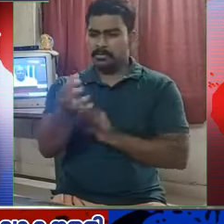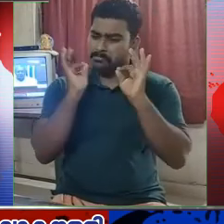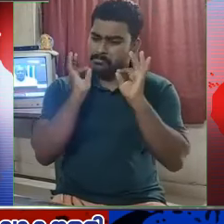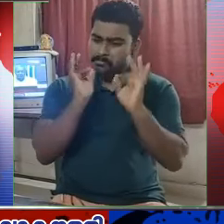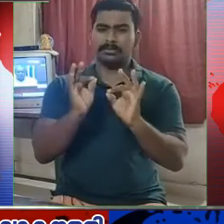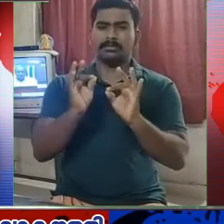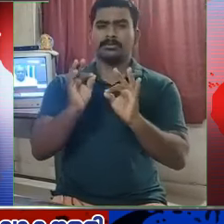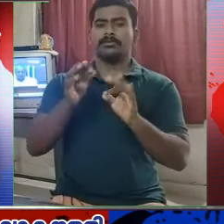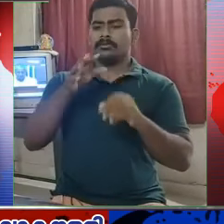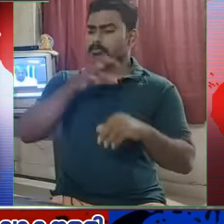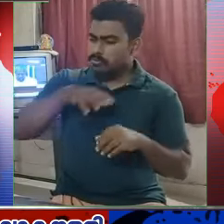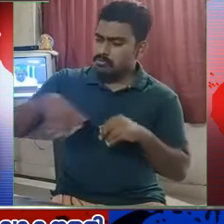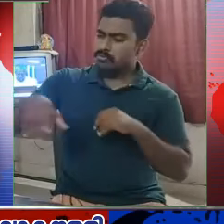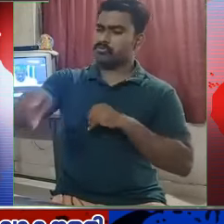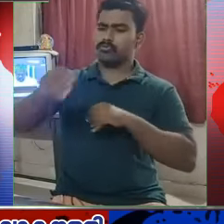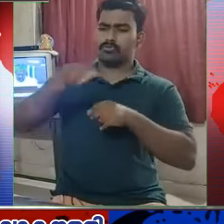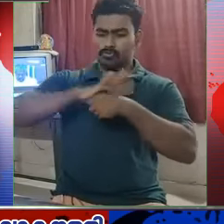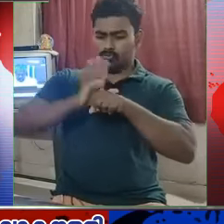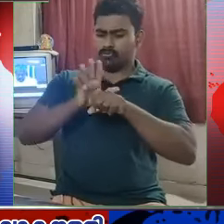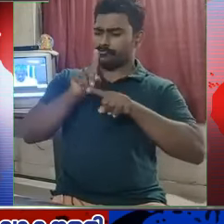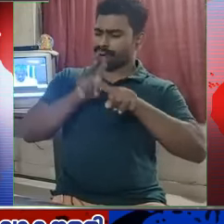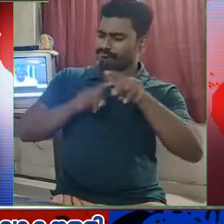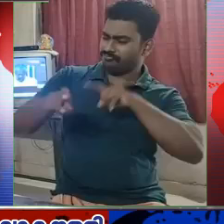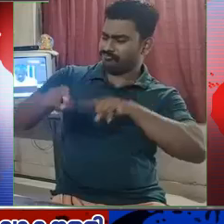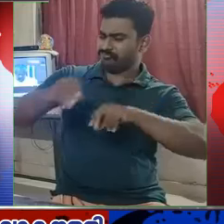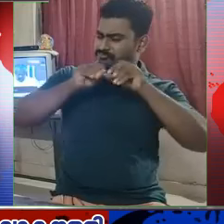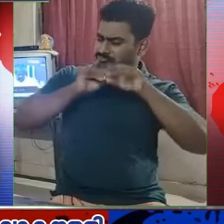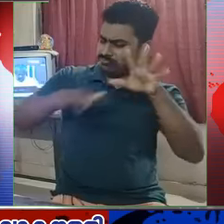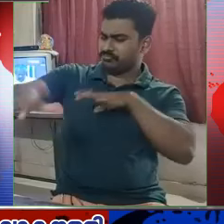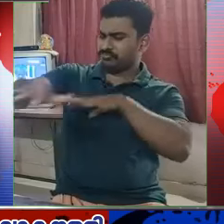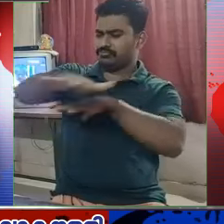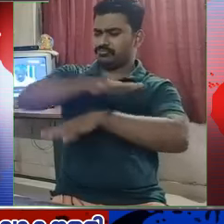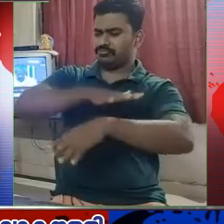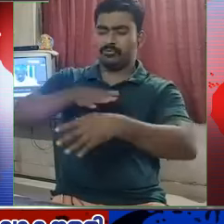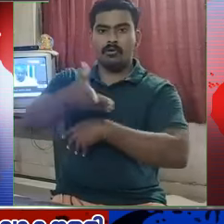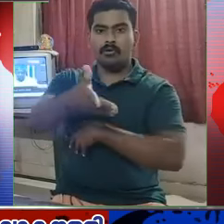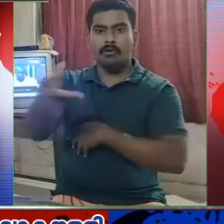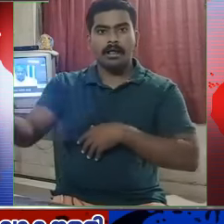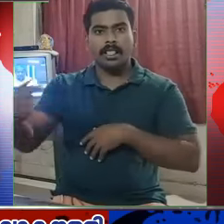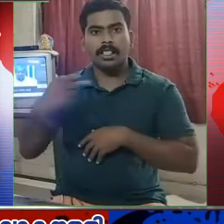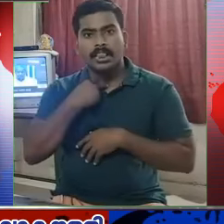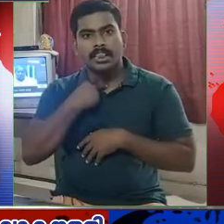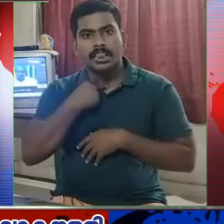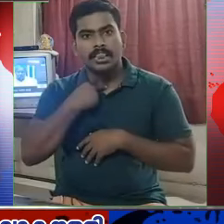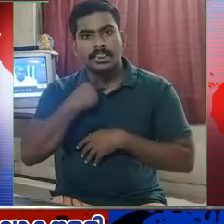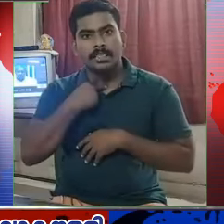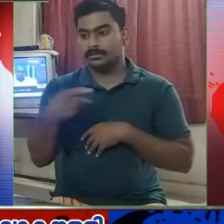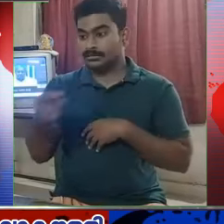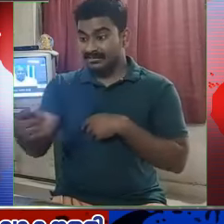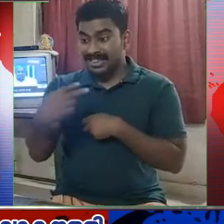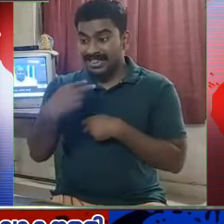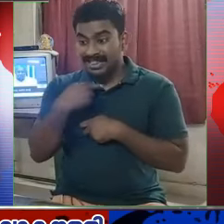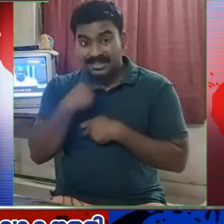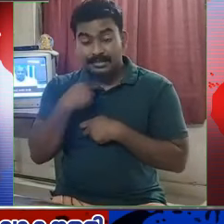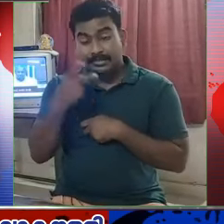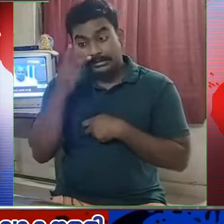ന്യൂയോർക്കിൽ മാത്രമല്ല, വികസനം കൊണ്ടും സമ്പന്നത കൊണ്ടും ഉയരങ്ങളിൽ